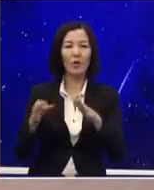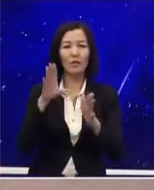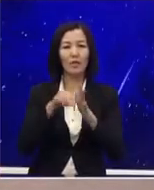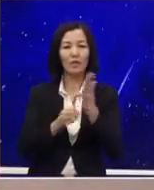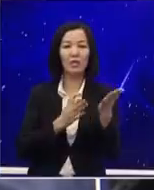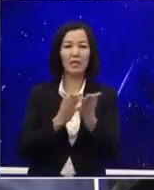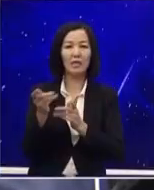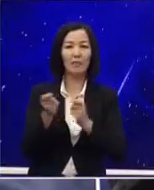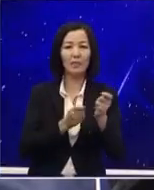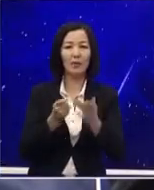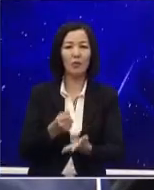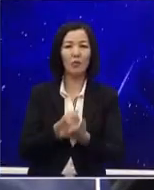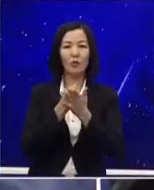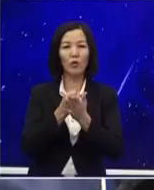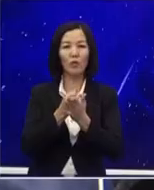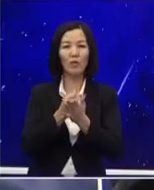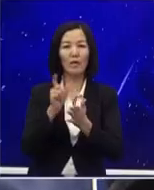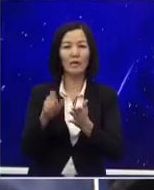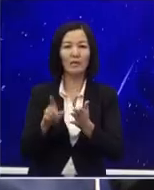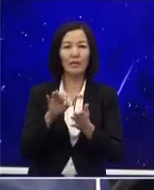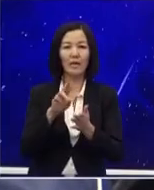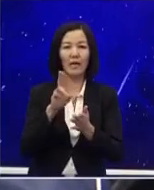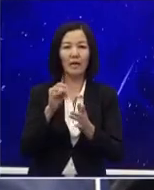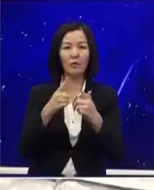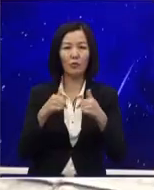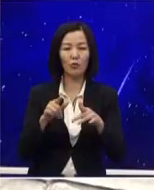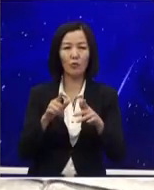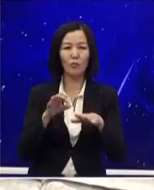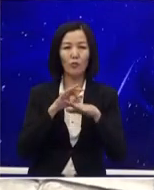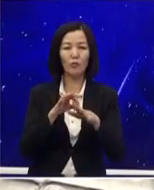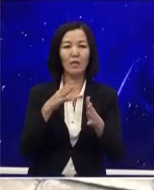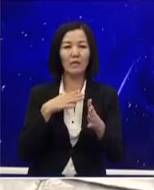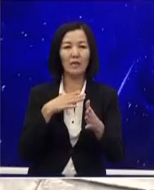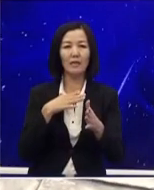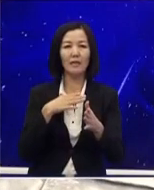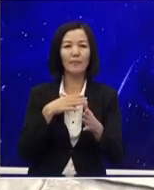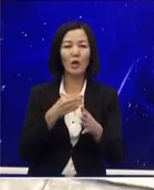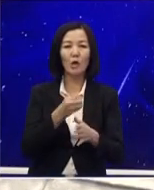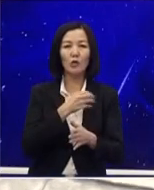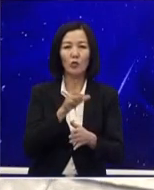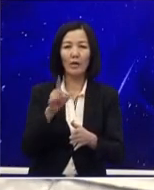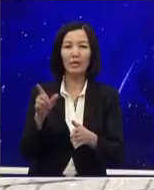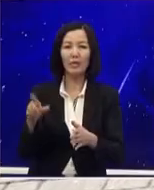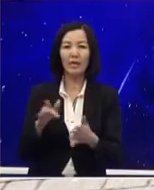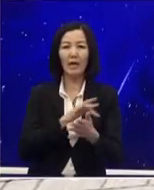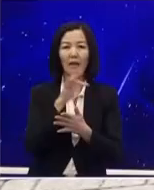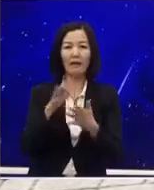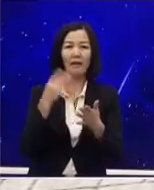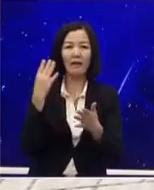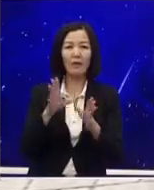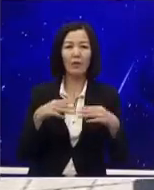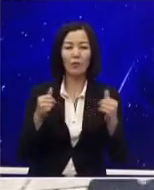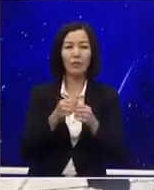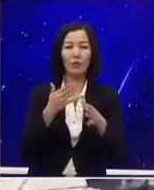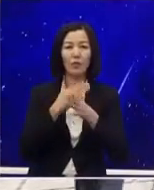ішкі саясат басқармасының қолдауымен, өңірлік азаматтық альянсының ұйытқы болуымен ұйымдастырылды. Сонымен қоса жомарт жандар шаһардағы